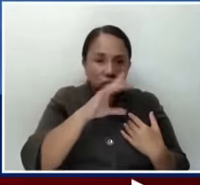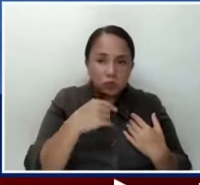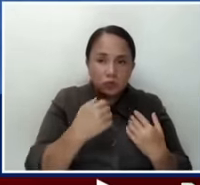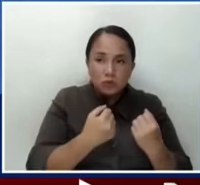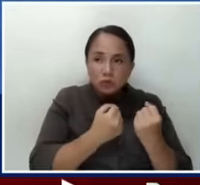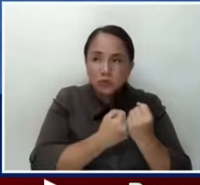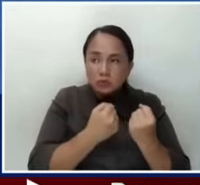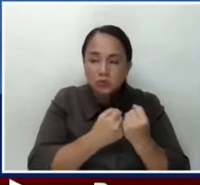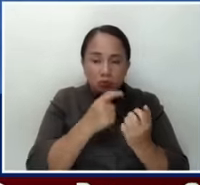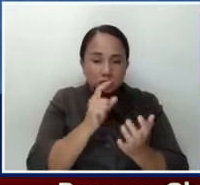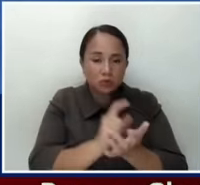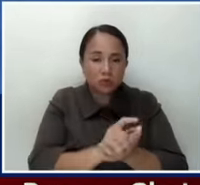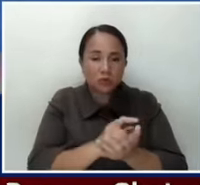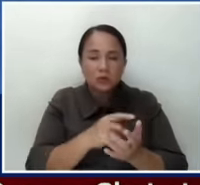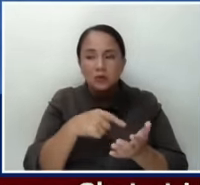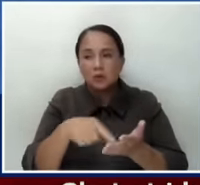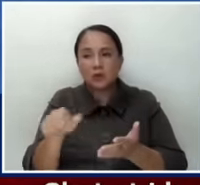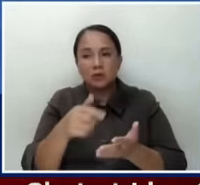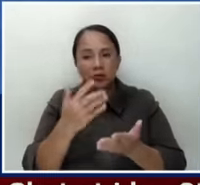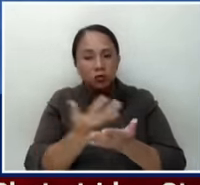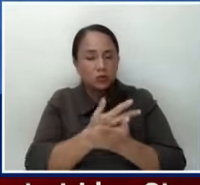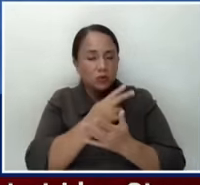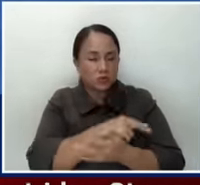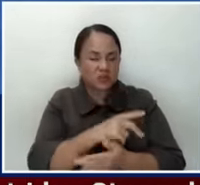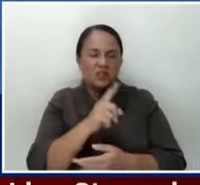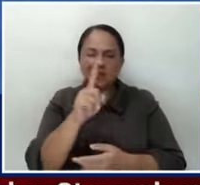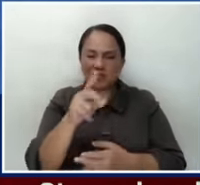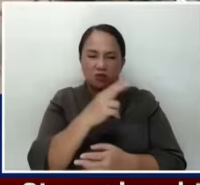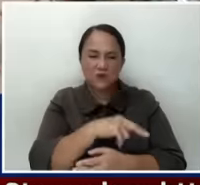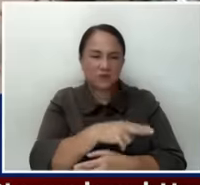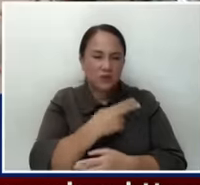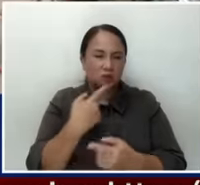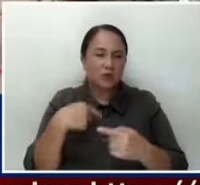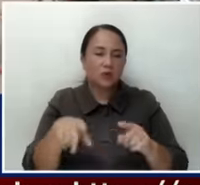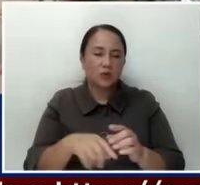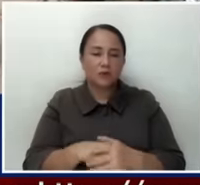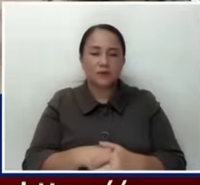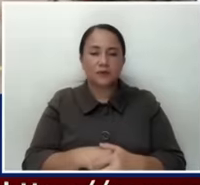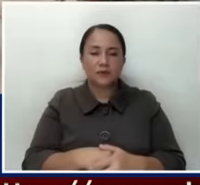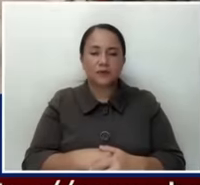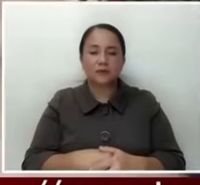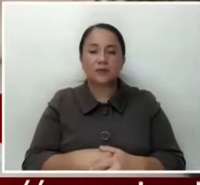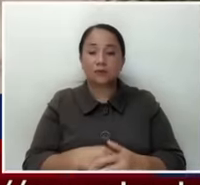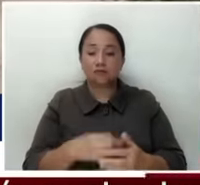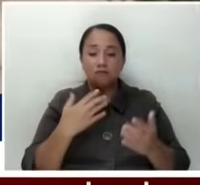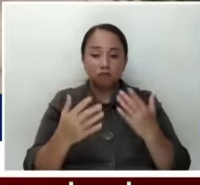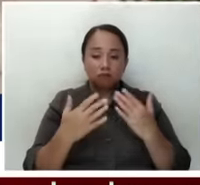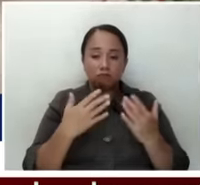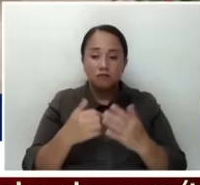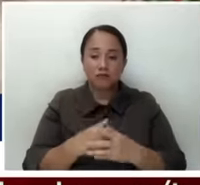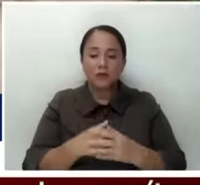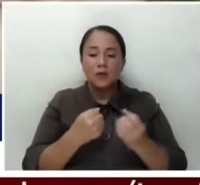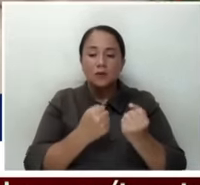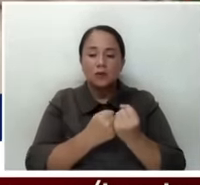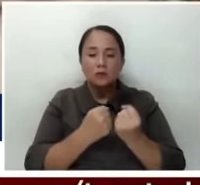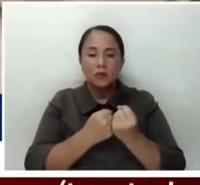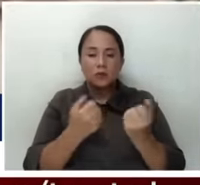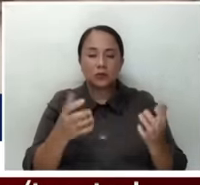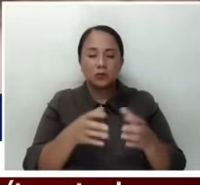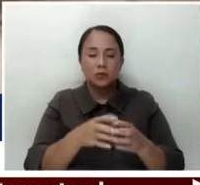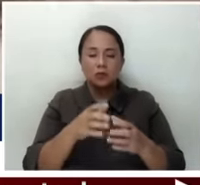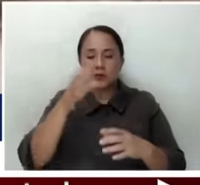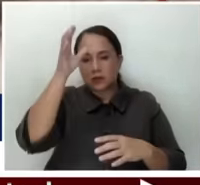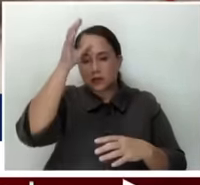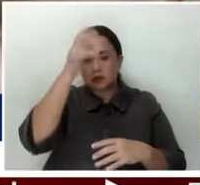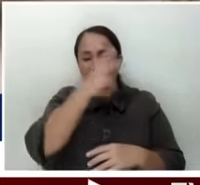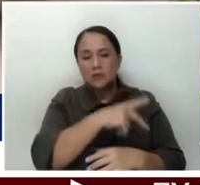sa panibagong ospital. Iisang ospital na lang po kami mapupunta. Malaking pasalamat ng mga support groups ng cancer patients sa